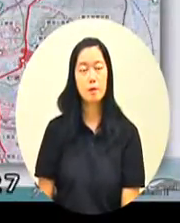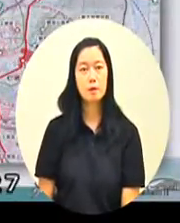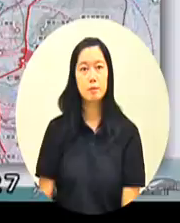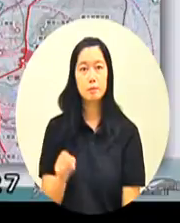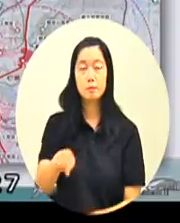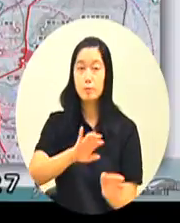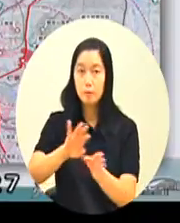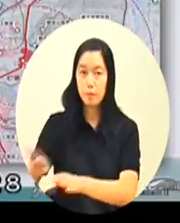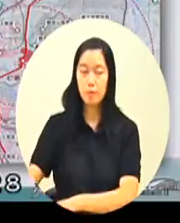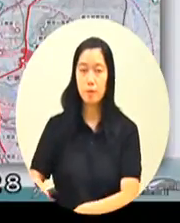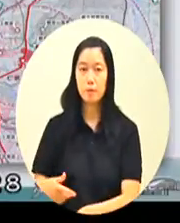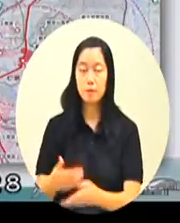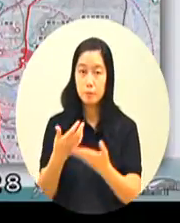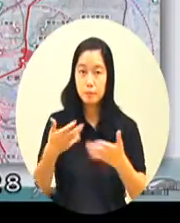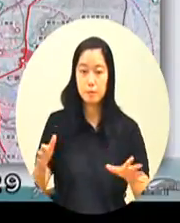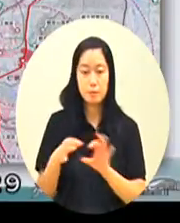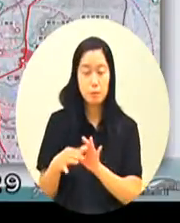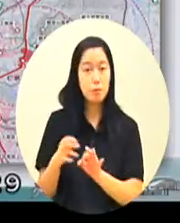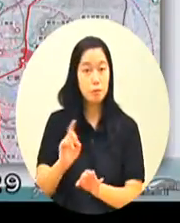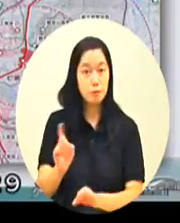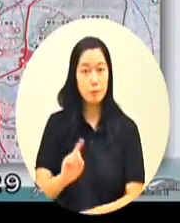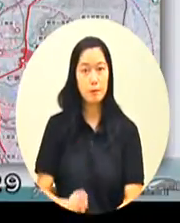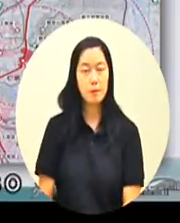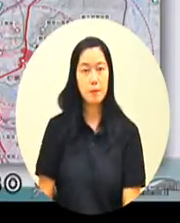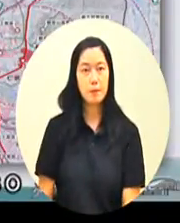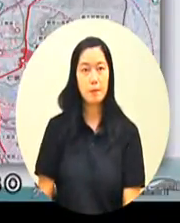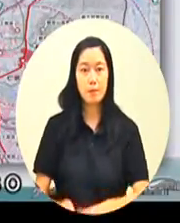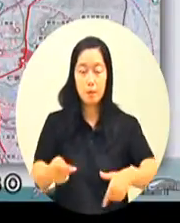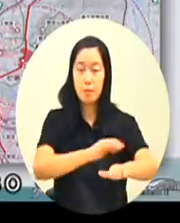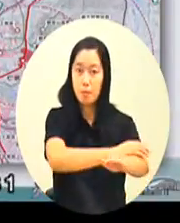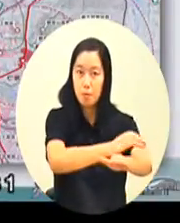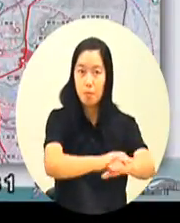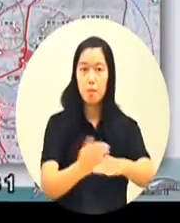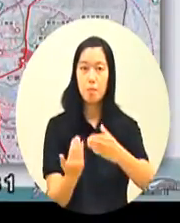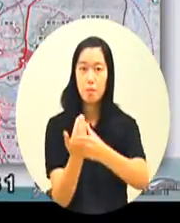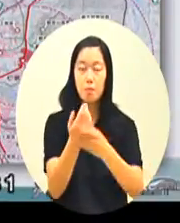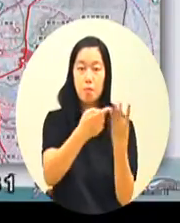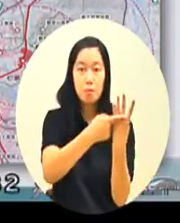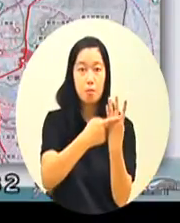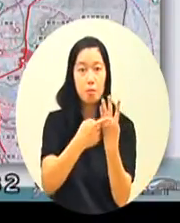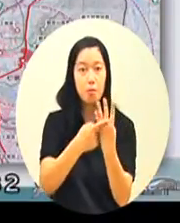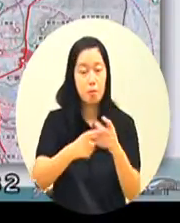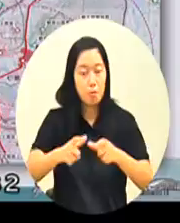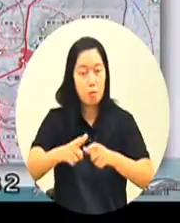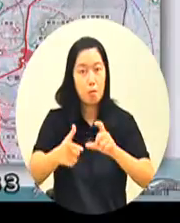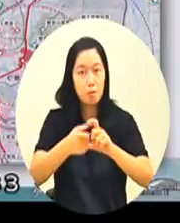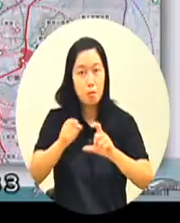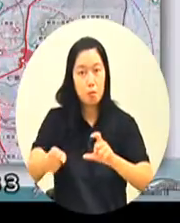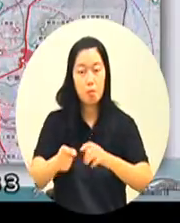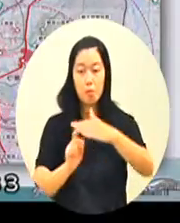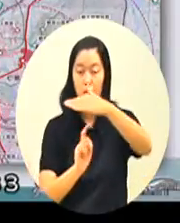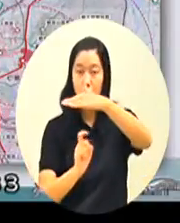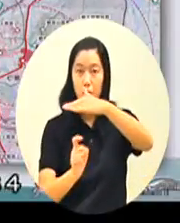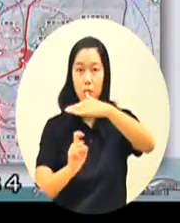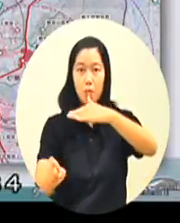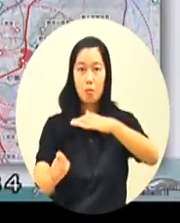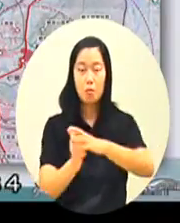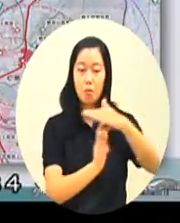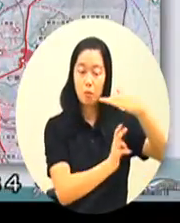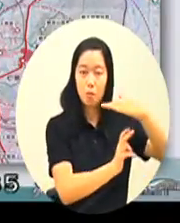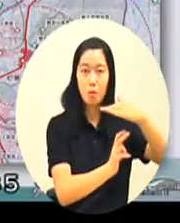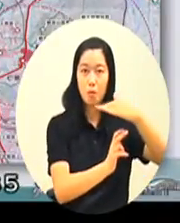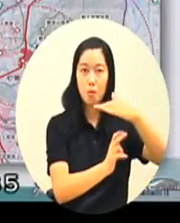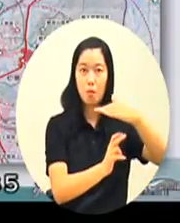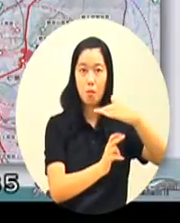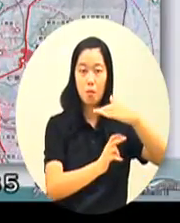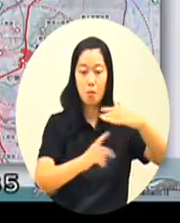就很多议员有关心的，就是所谓的人物产业园区哦，就是在那个国道10号旁，未来预计国道7号